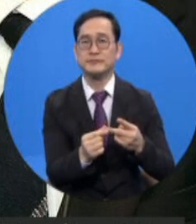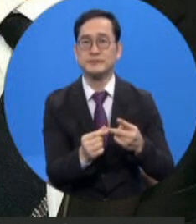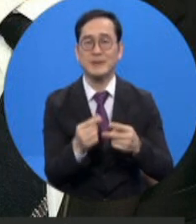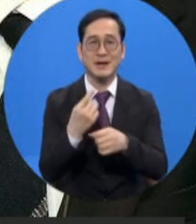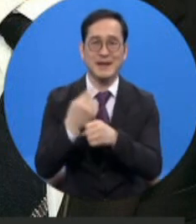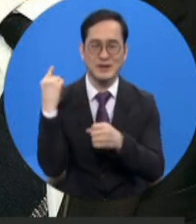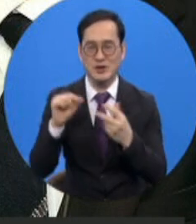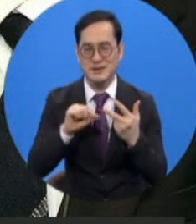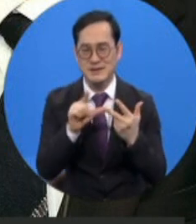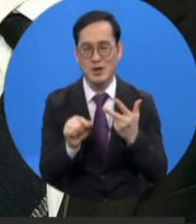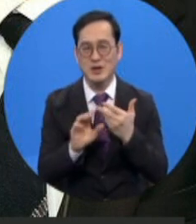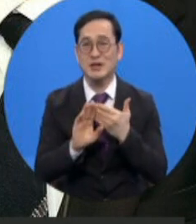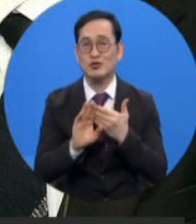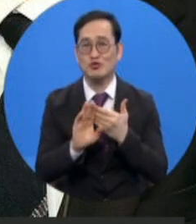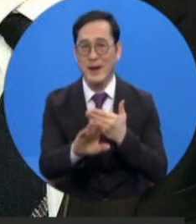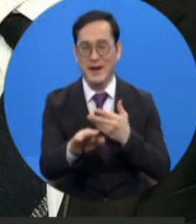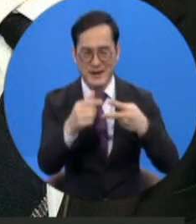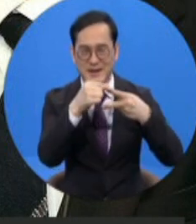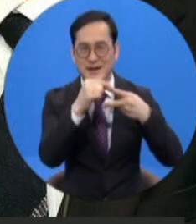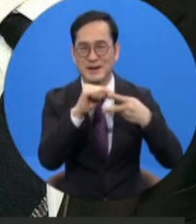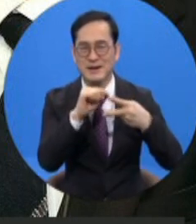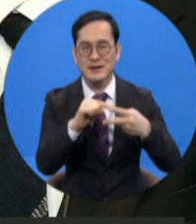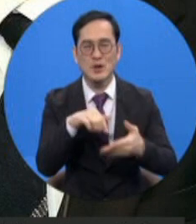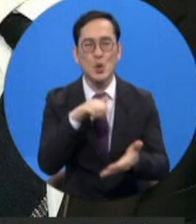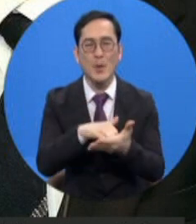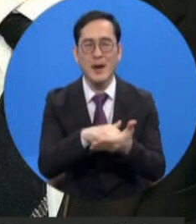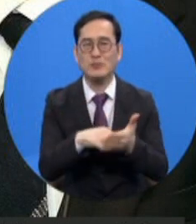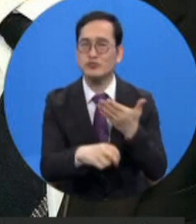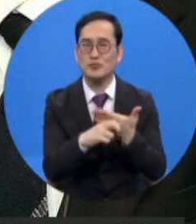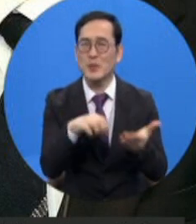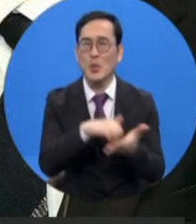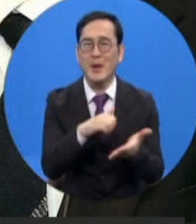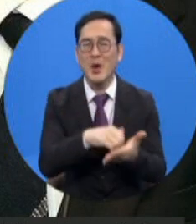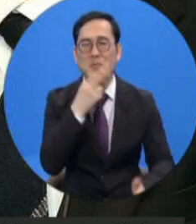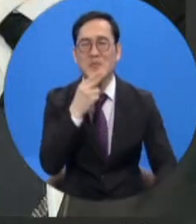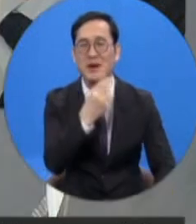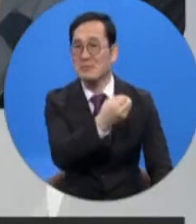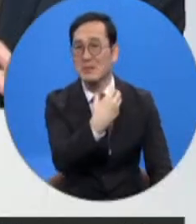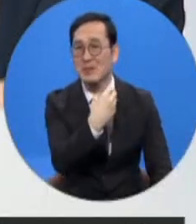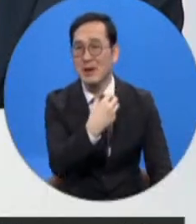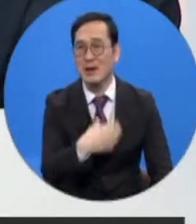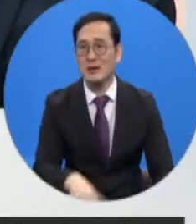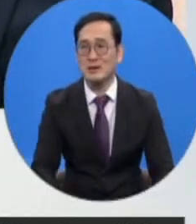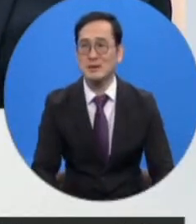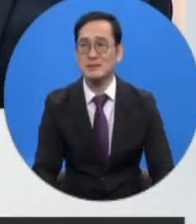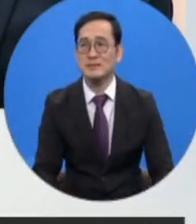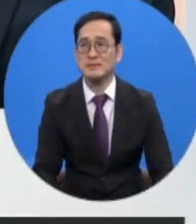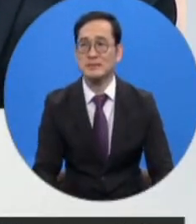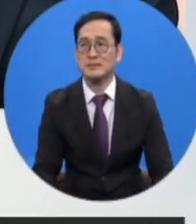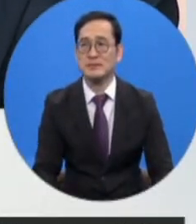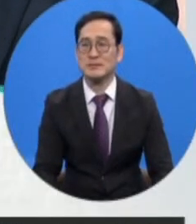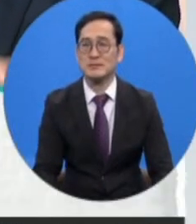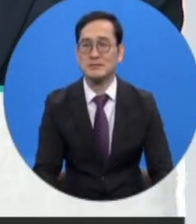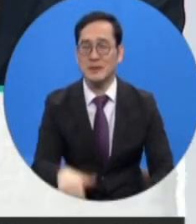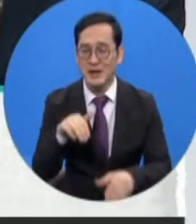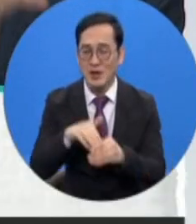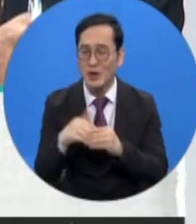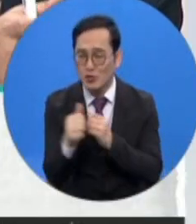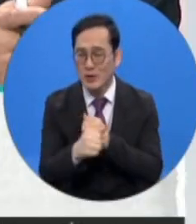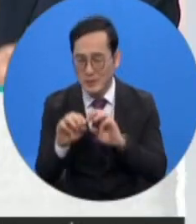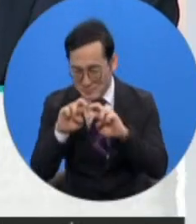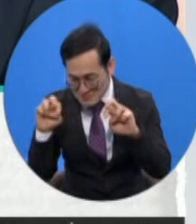지난해 7월 이후에는 불법 도박을 하지 않았다 이렇게 밝혔습니다. 그런데 금방 선대위 뒤집었습니다. 다시 확인해 보니까